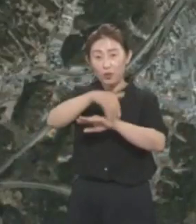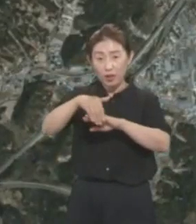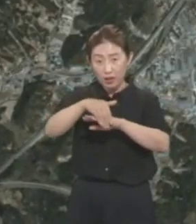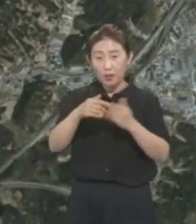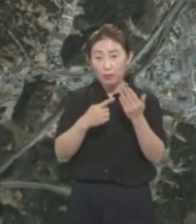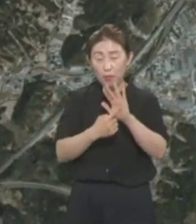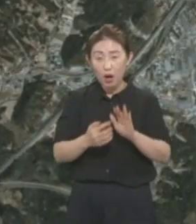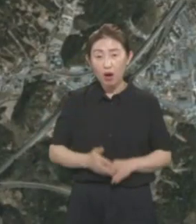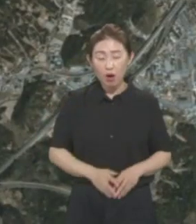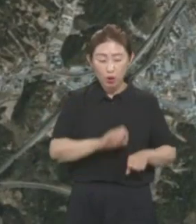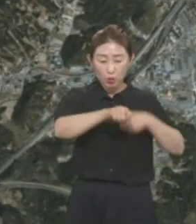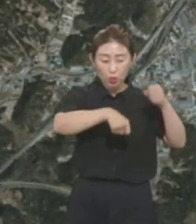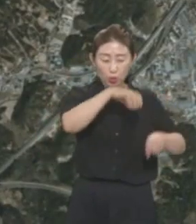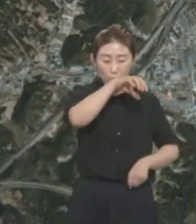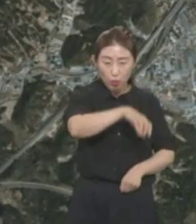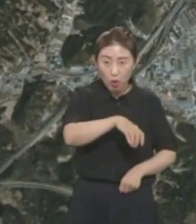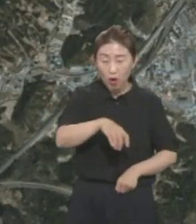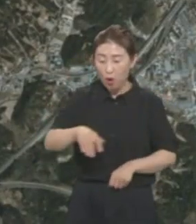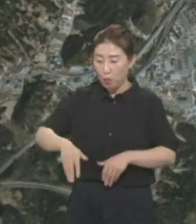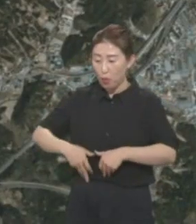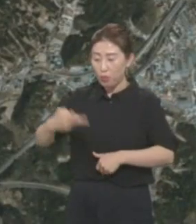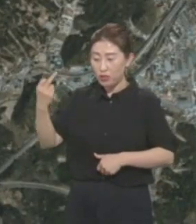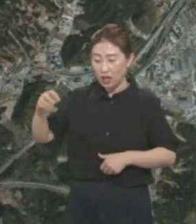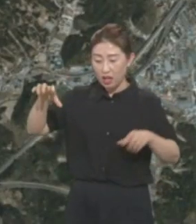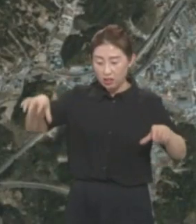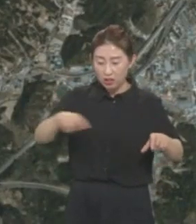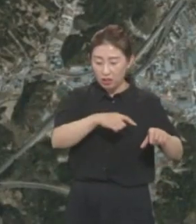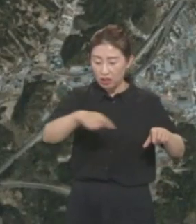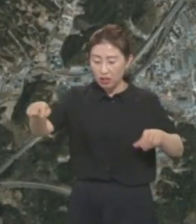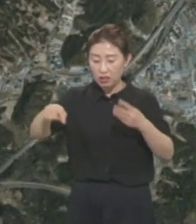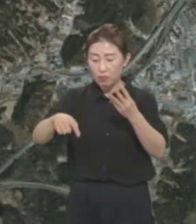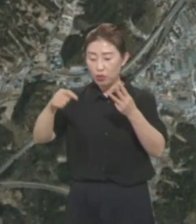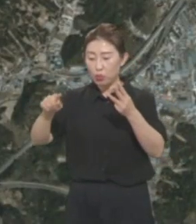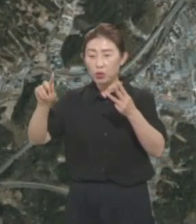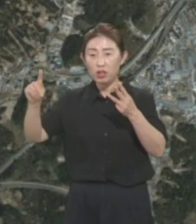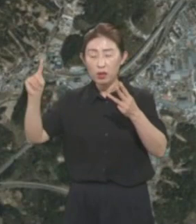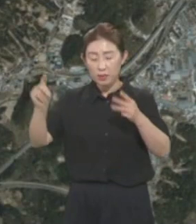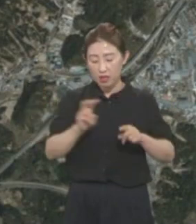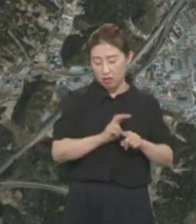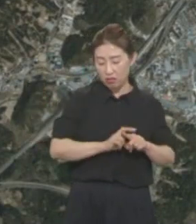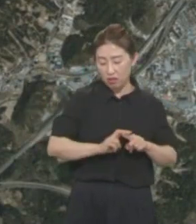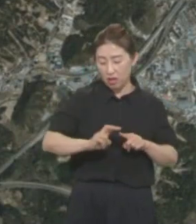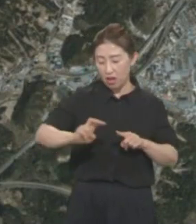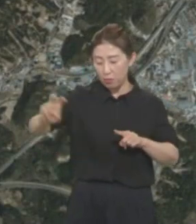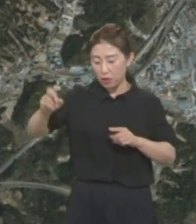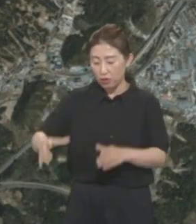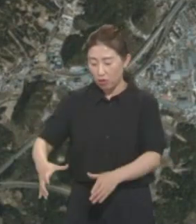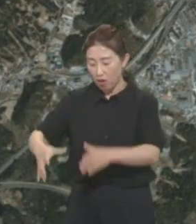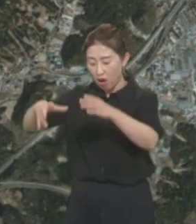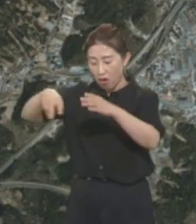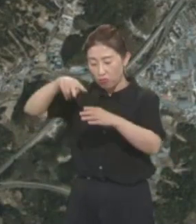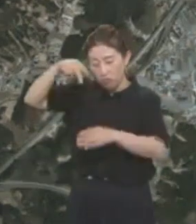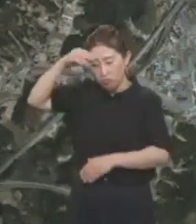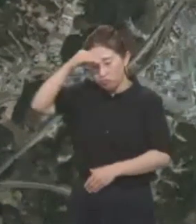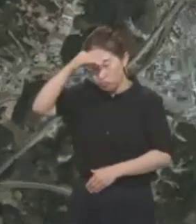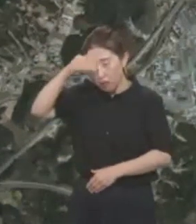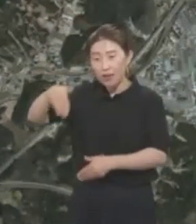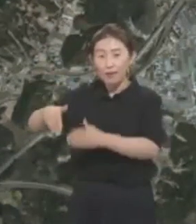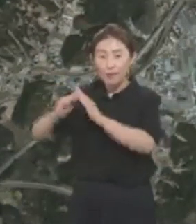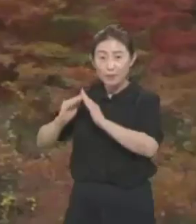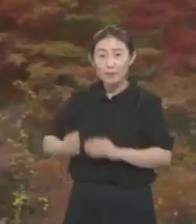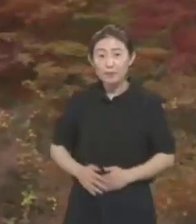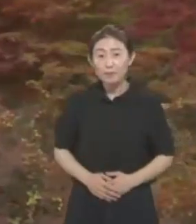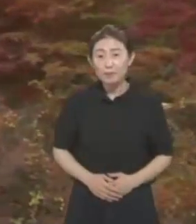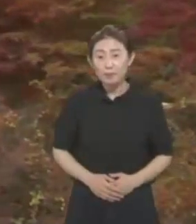일환으로 오월드와 대사지구를 오가는 3.5km 길이에 케이블카와 랜드마크 전망타워가